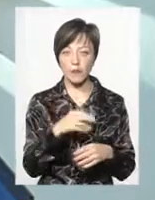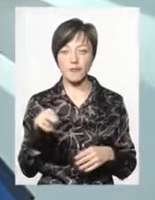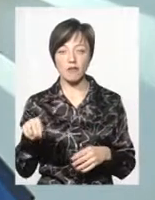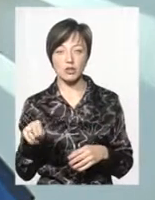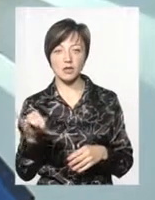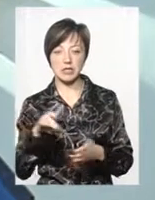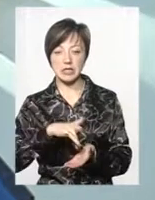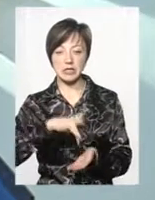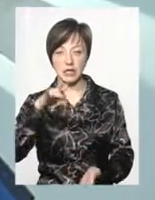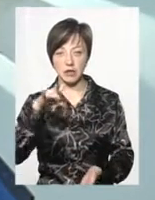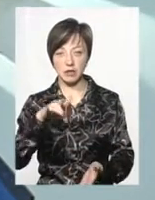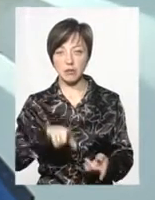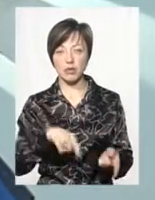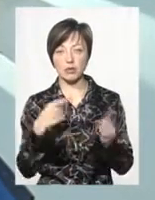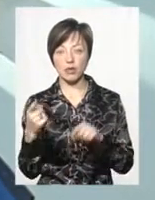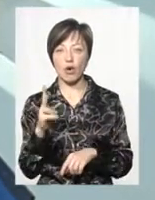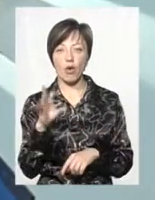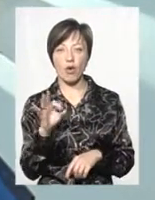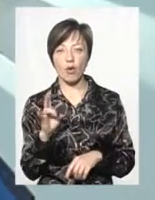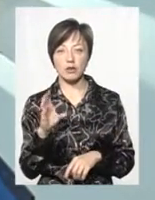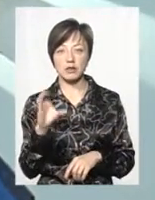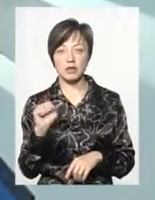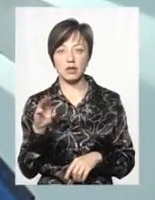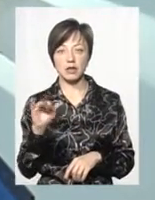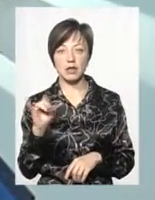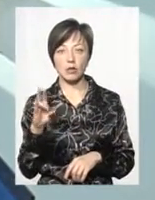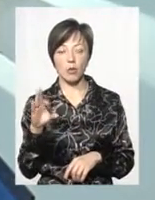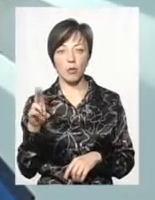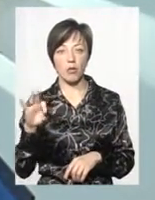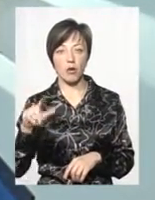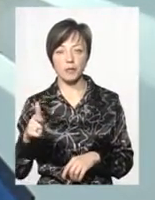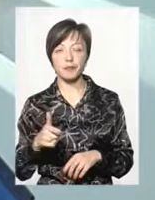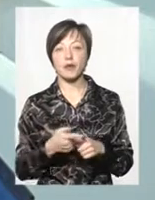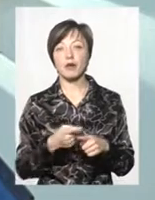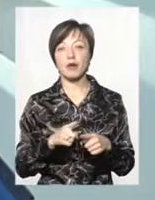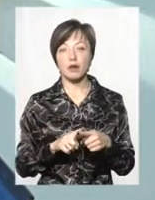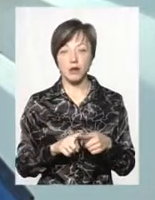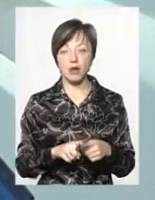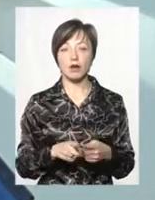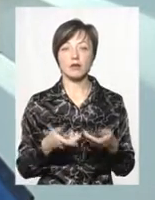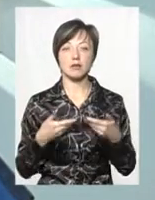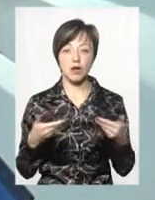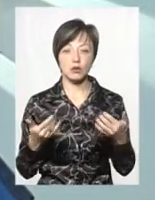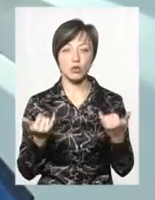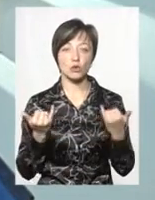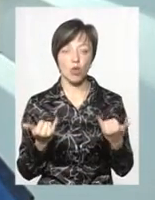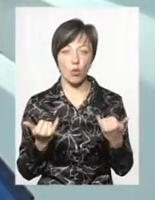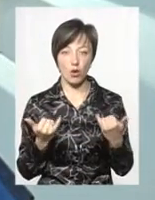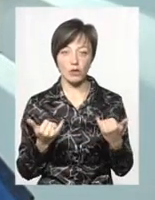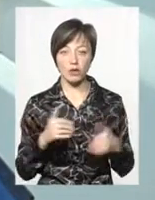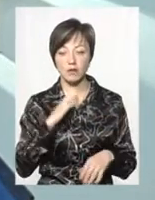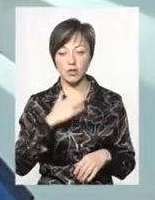і центр православ'я перейшов у Константинополь. Тому то нас сьогодні в